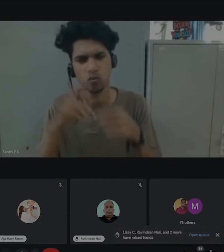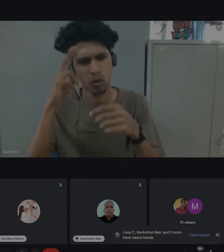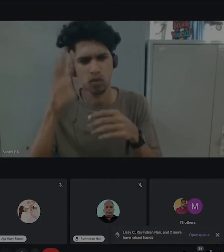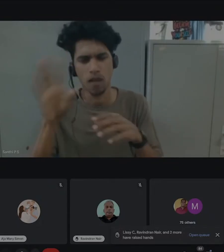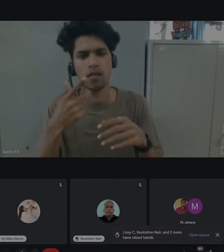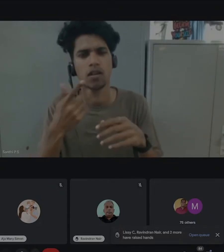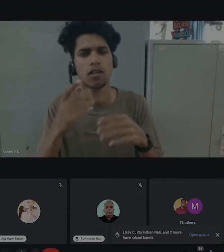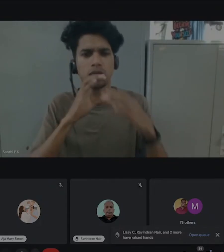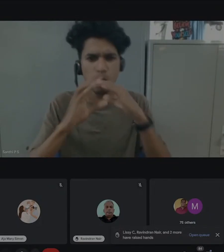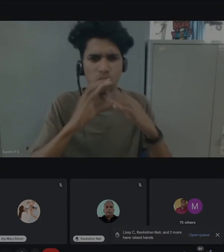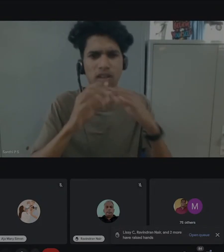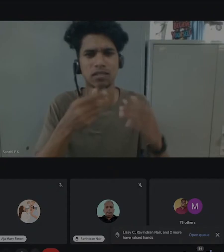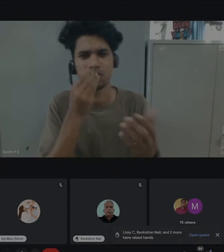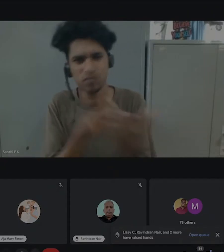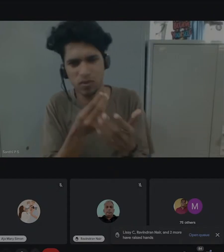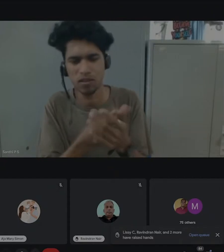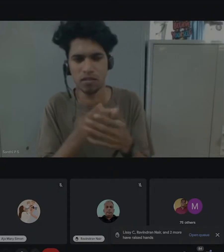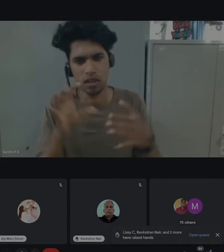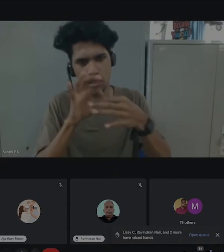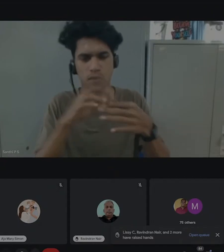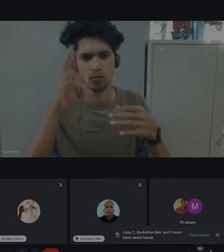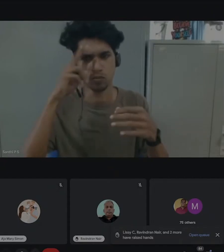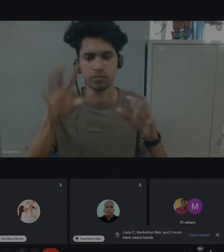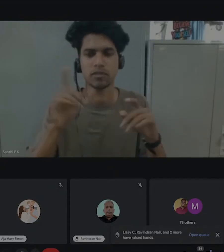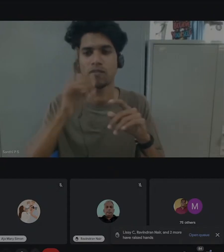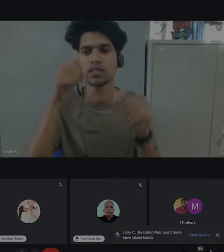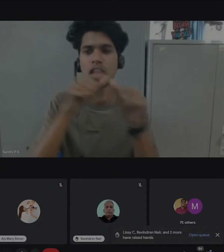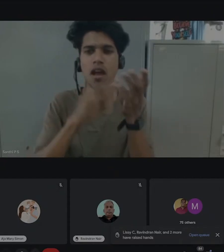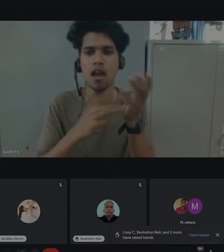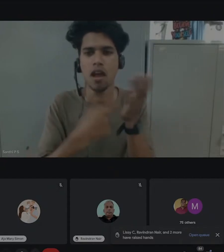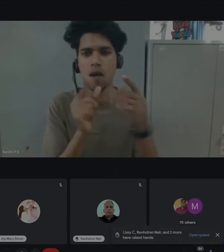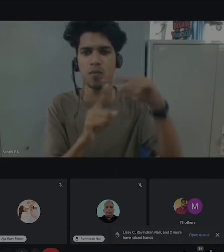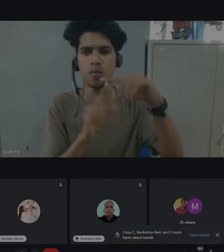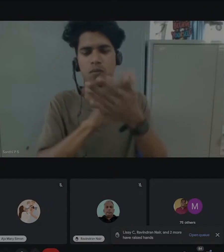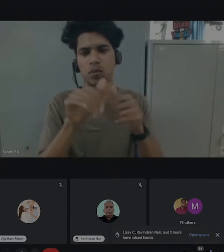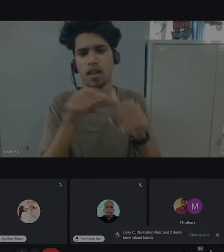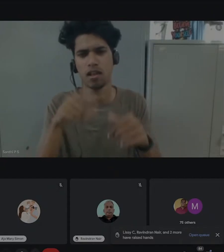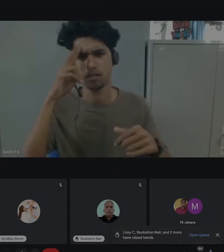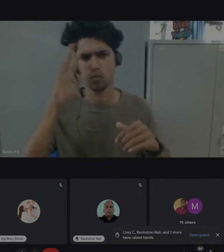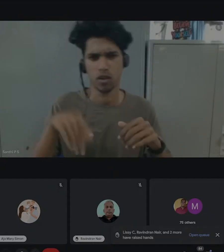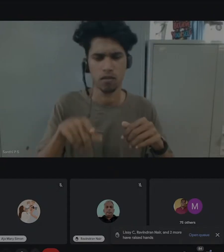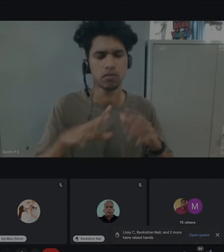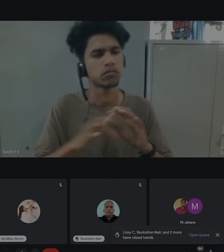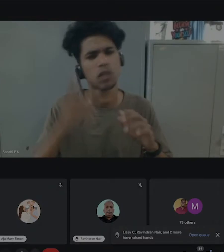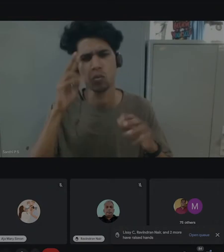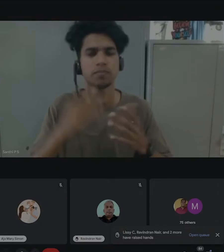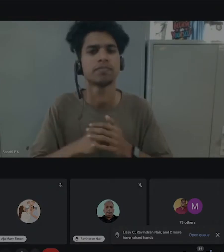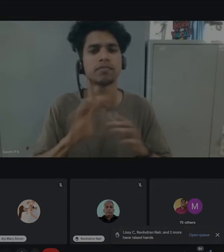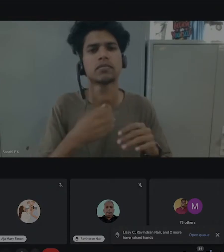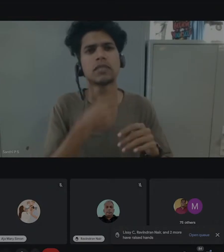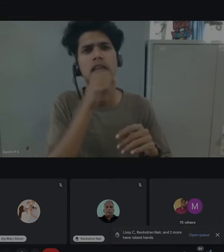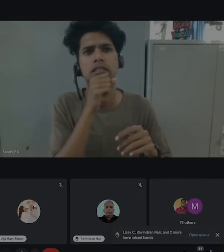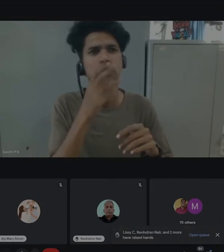അശ്വതി മാം ആയിരിക്കും ആൻസർ ചെയ്യുന്നത്. ഫസ്റ്റ് ക്വസ്റ്റ്യൻ അമൃത സുരേന്ദ്രന്റെയാണ്. മോന് 3 വയസ്സ് കഴിഞ്ഞു. സംസാരിച്ച്